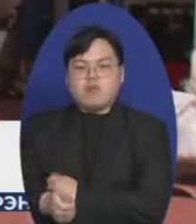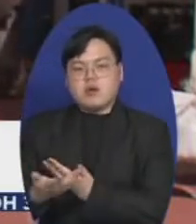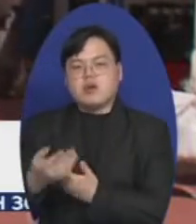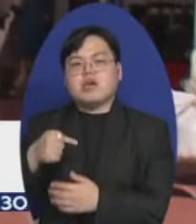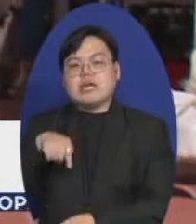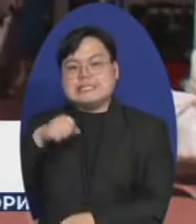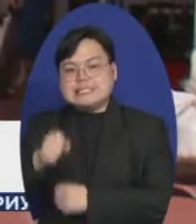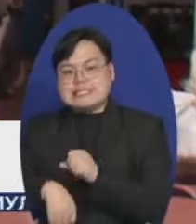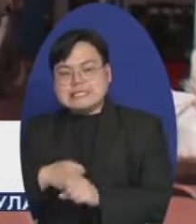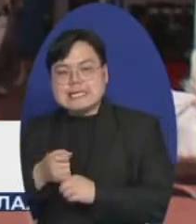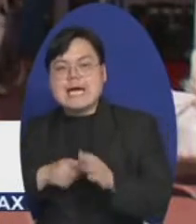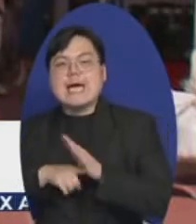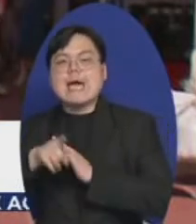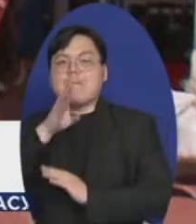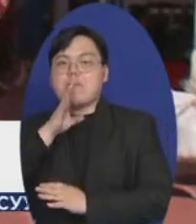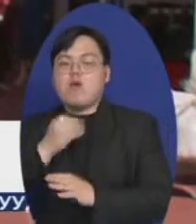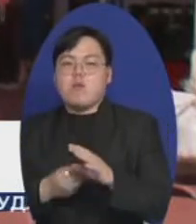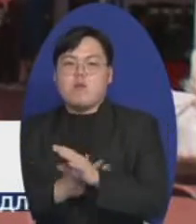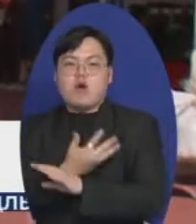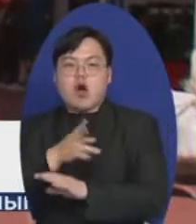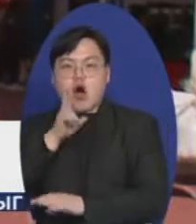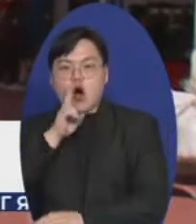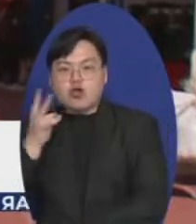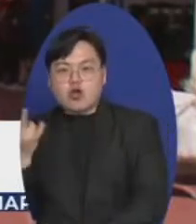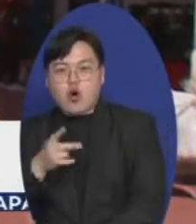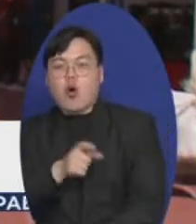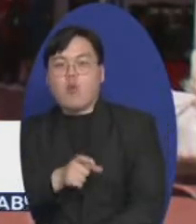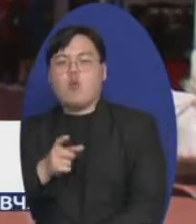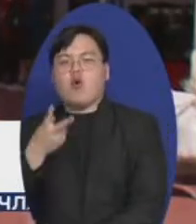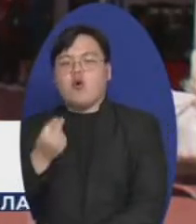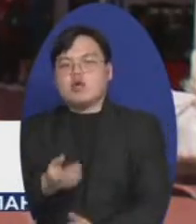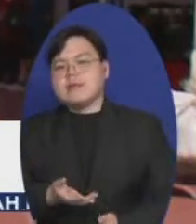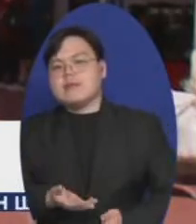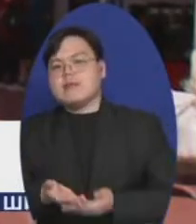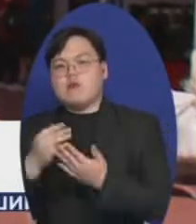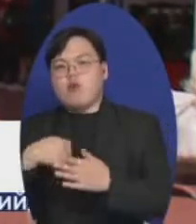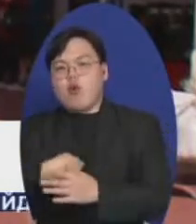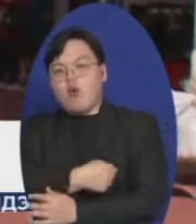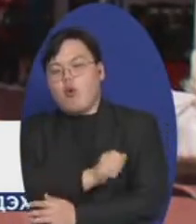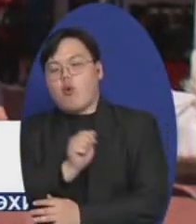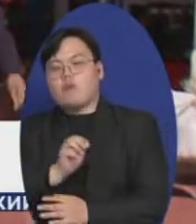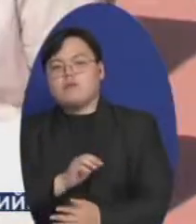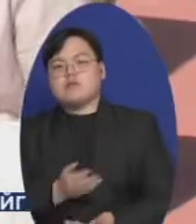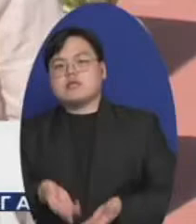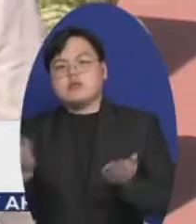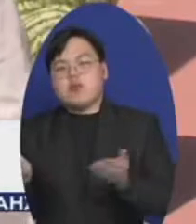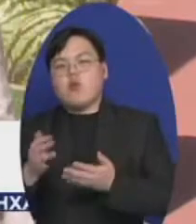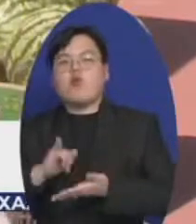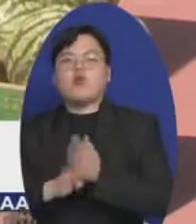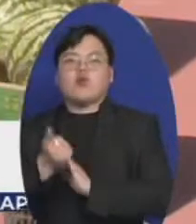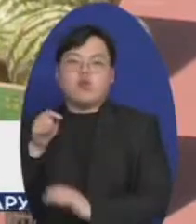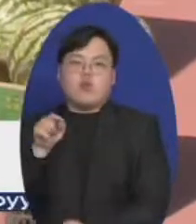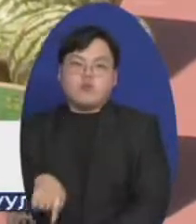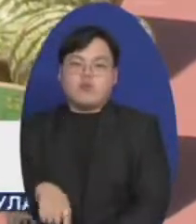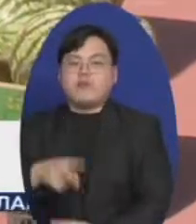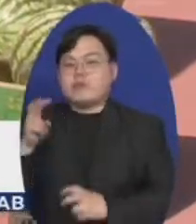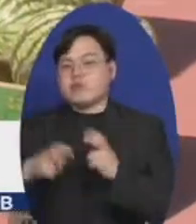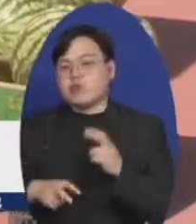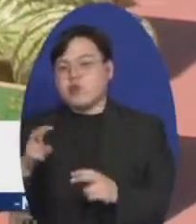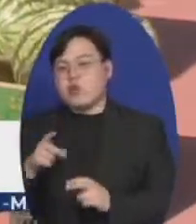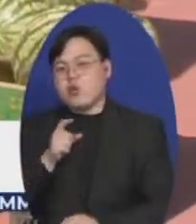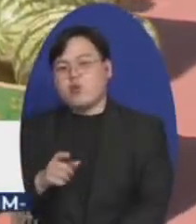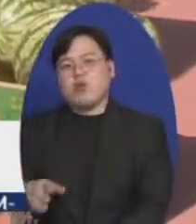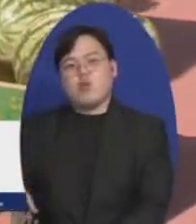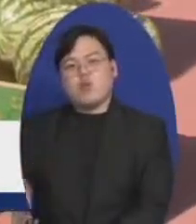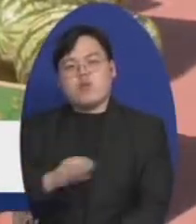нь бол одоо ногоочтод бол тарилж бас бод дэмжлэг бол тэдний бас урмыг бас сэргээж байна. Энд байгаа